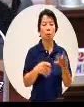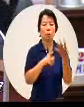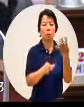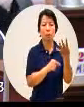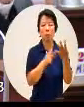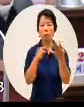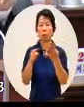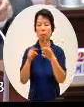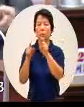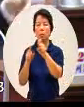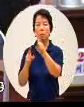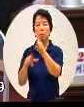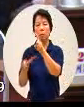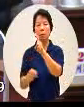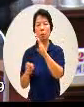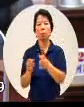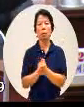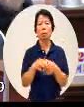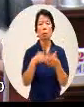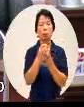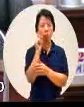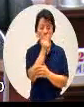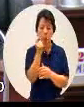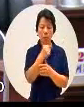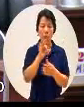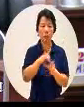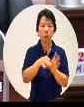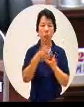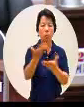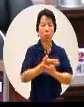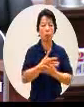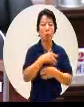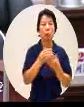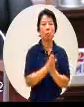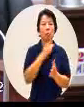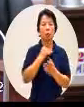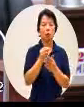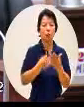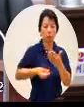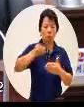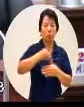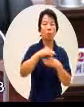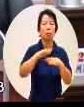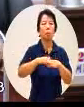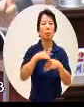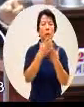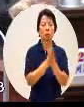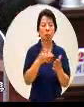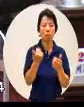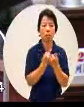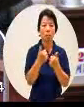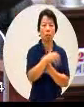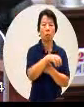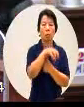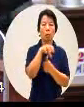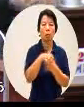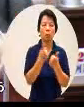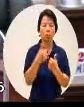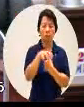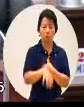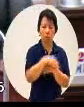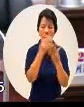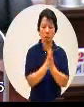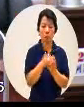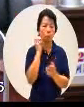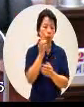11月有特別的稅收了我也期待你可以高成長所以議會有做一個決議每三個月把資